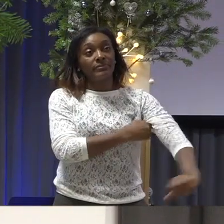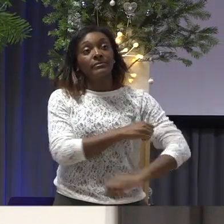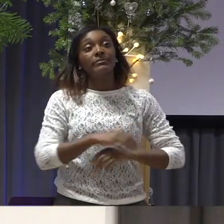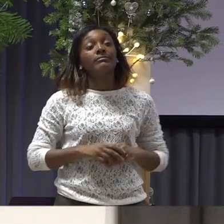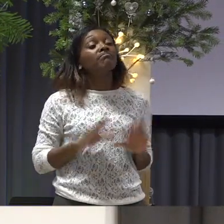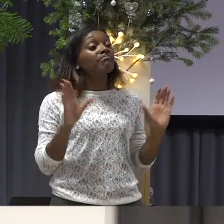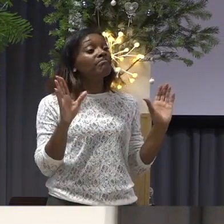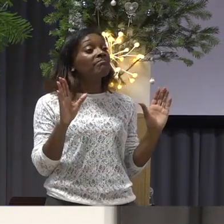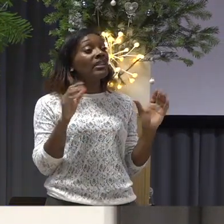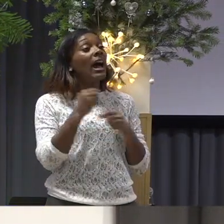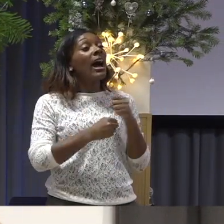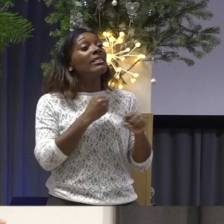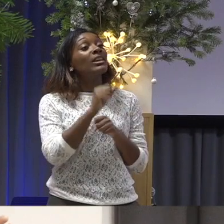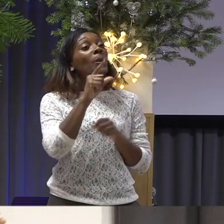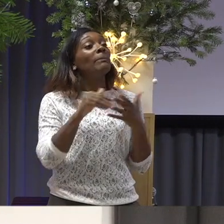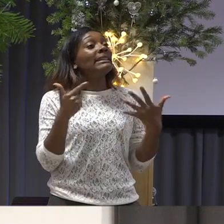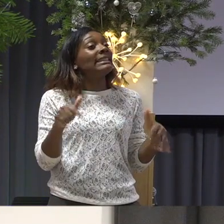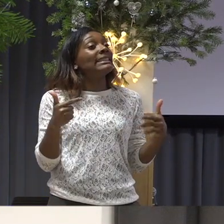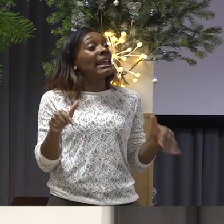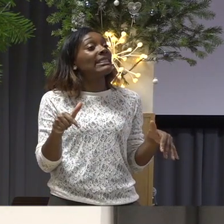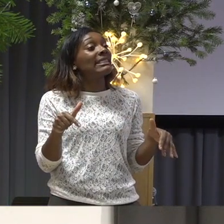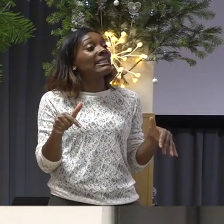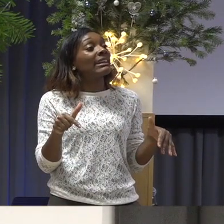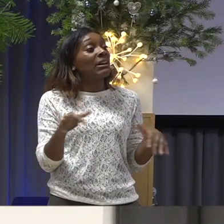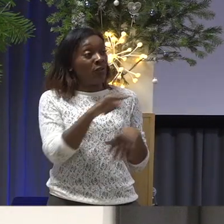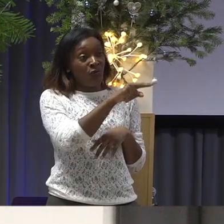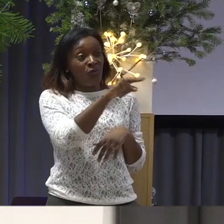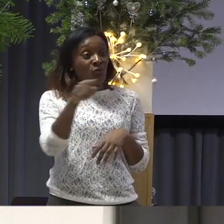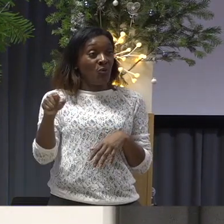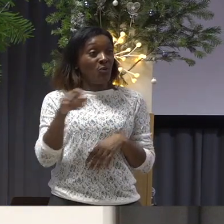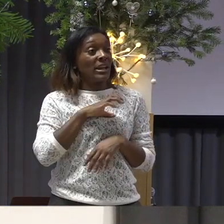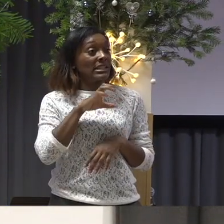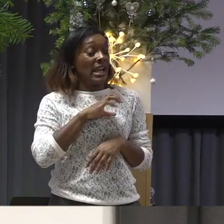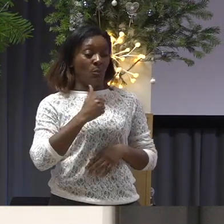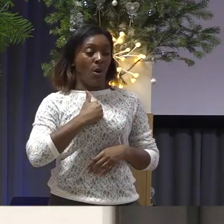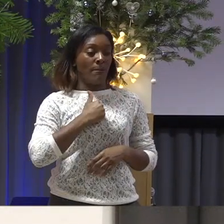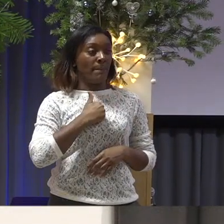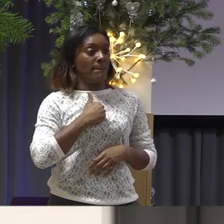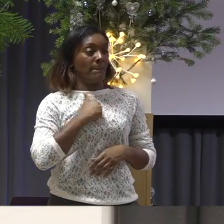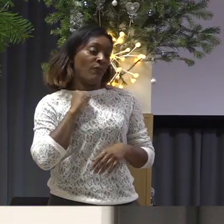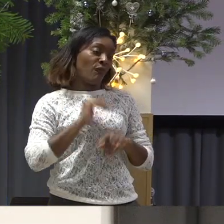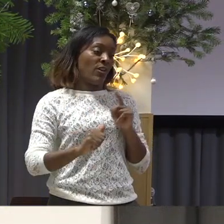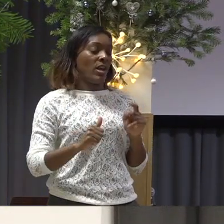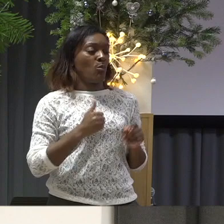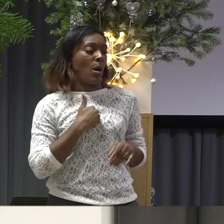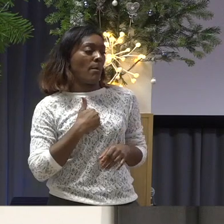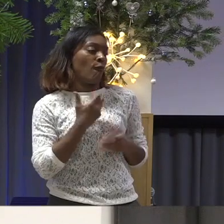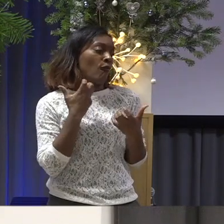2017 a peut-être été une année où chacun a essayé de faire ce qu'il veut, selon le vœu de son